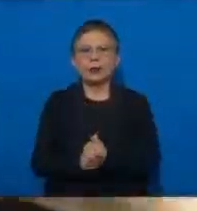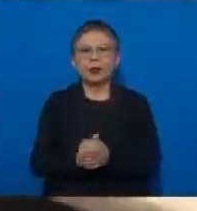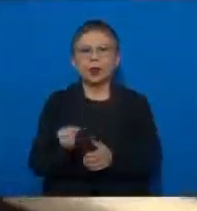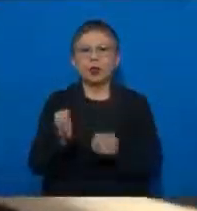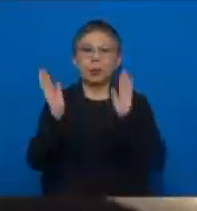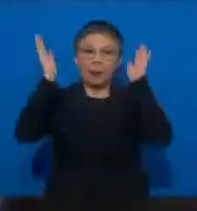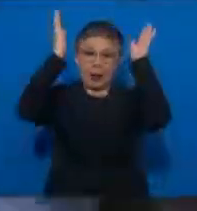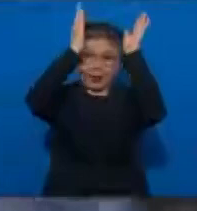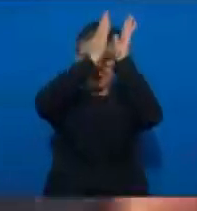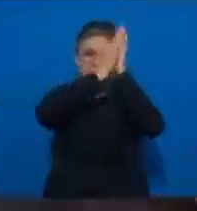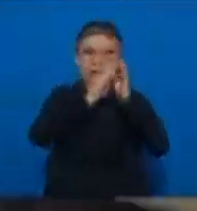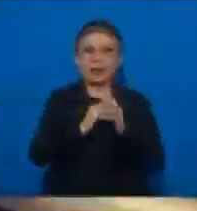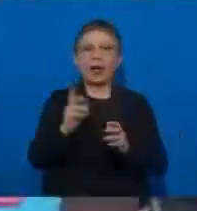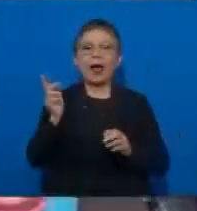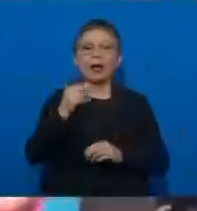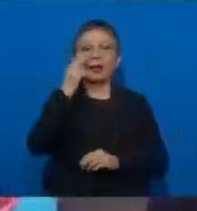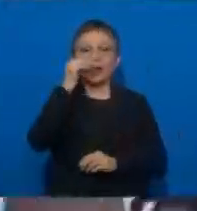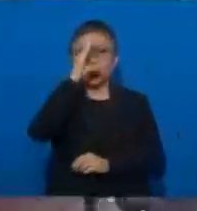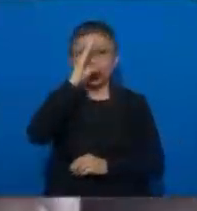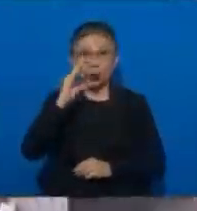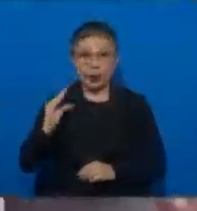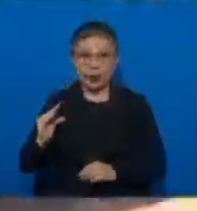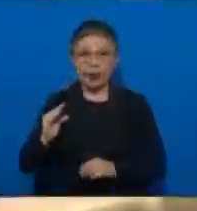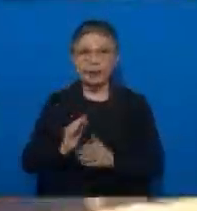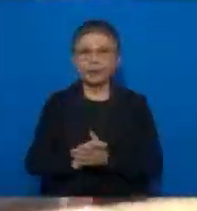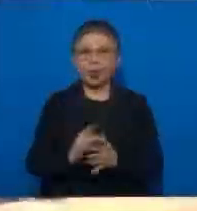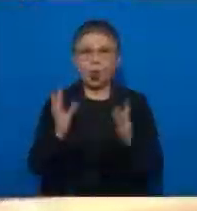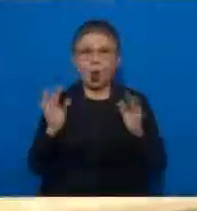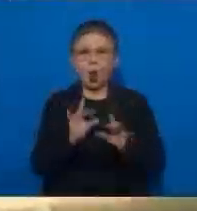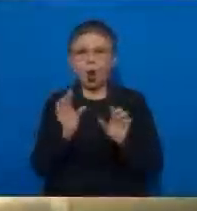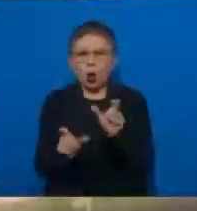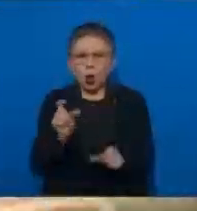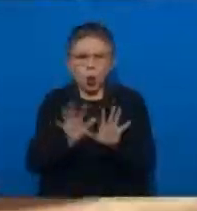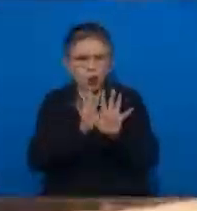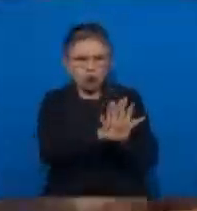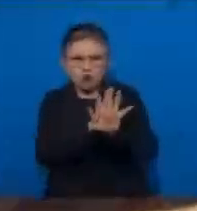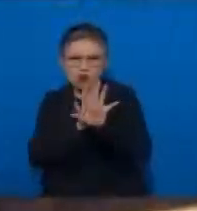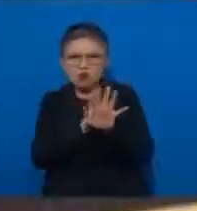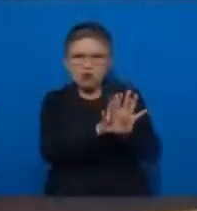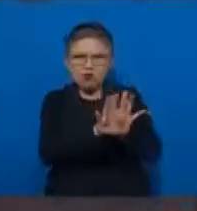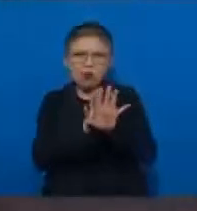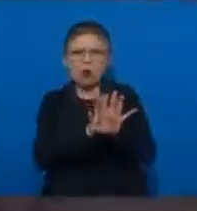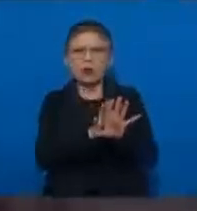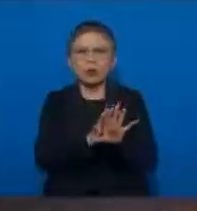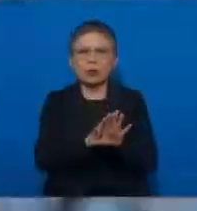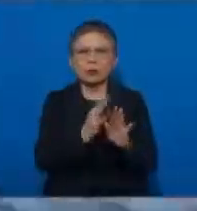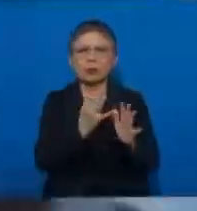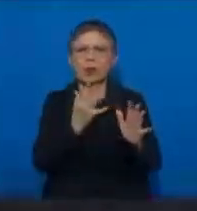Makassar, Sulawesi Selatan pada Selasa sore. Warga saling dorong satu sama lain saat tengah